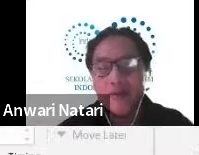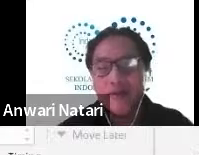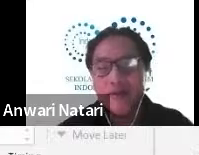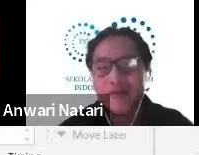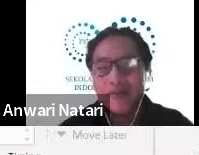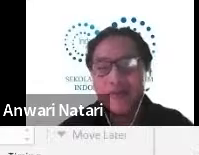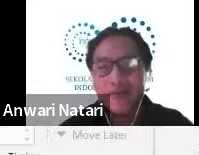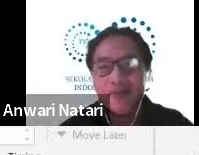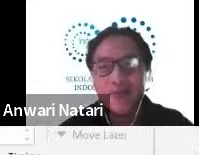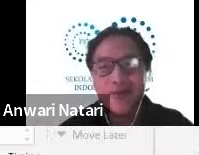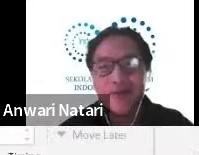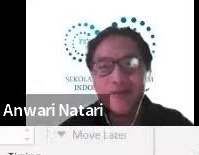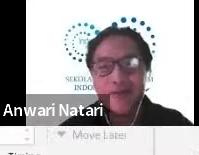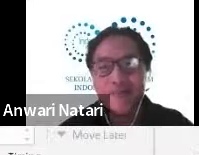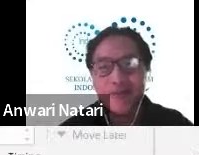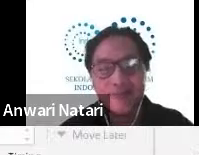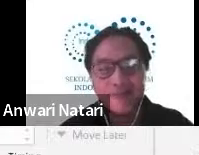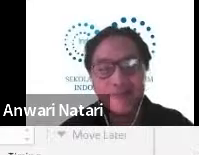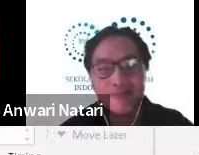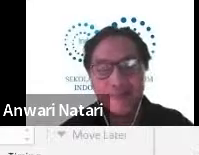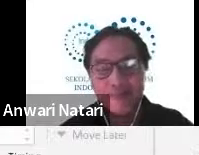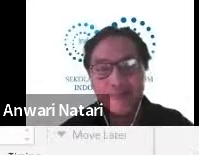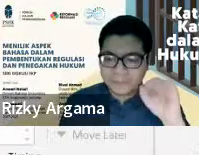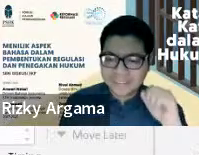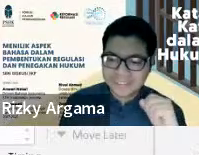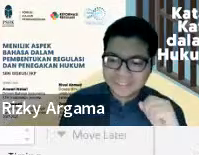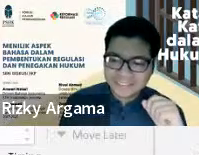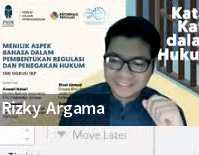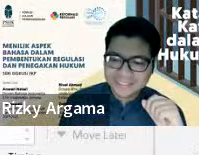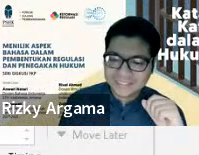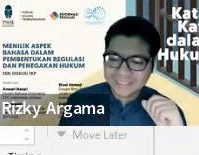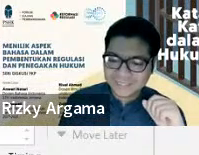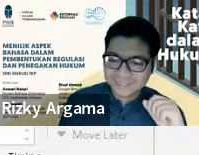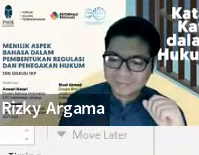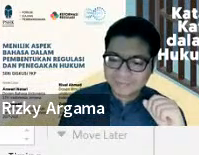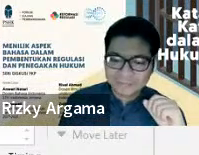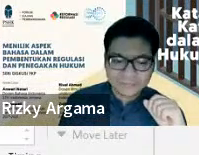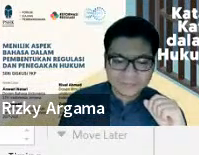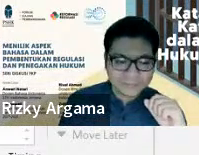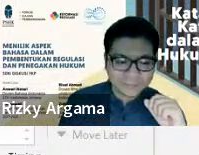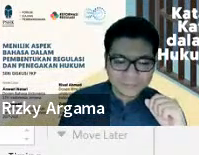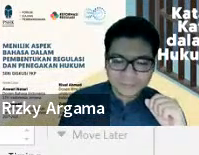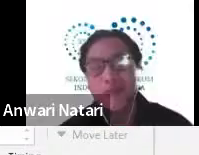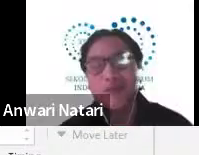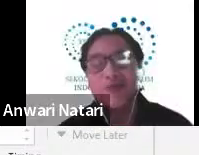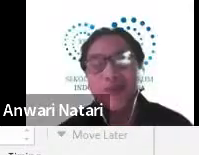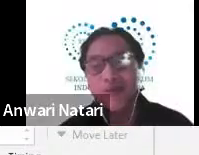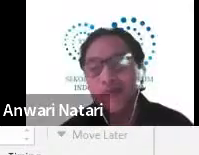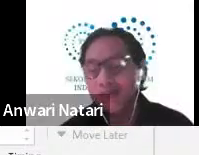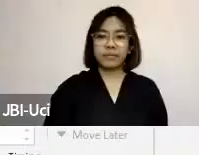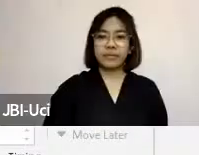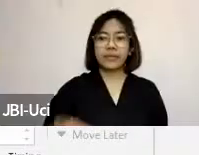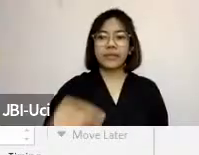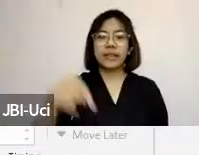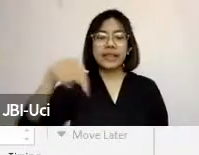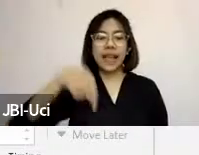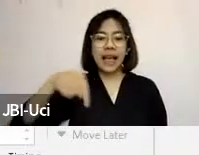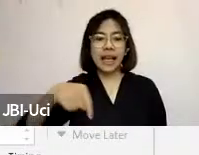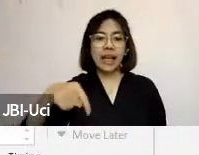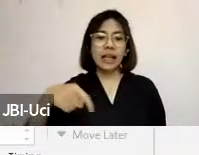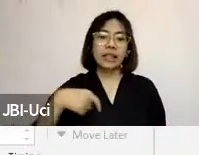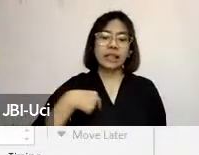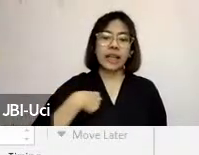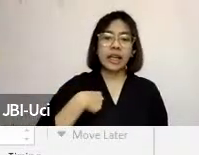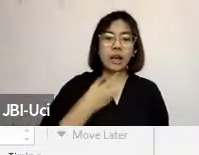apakah slide saya sudah tampak udah pas Sementara saya